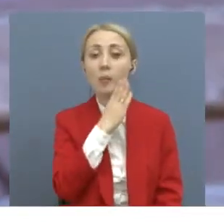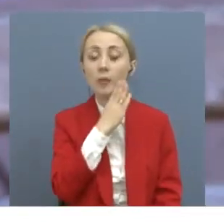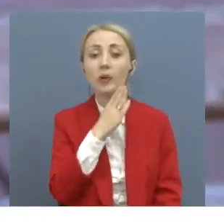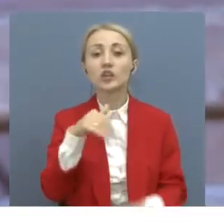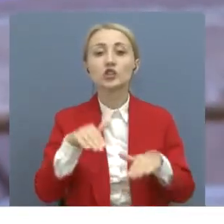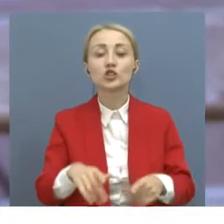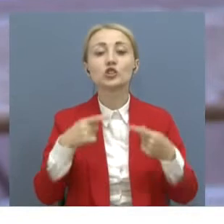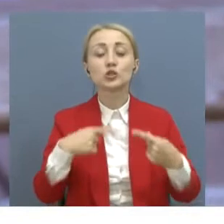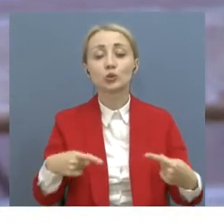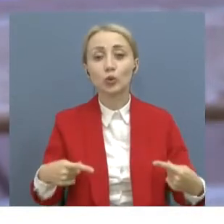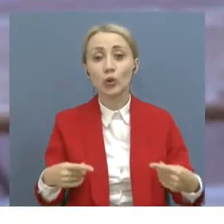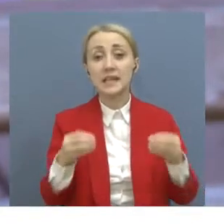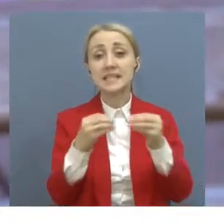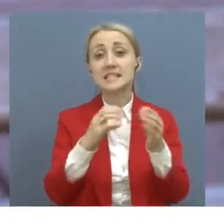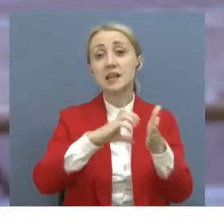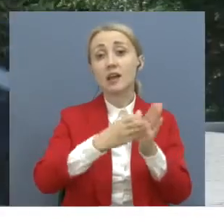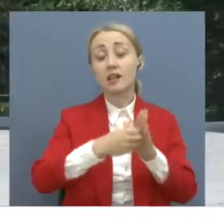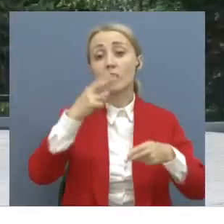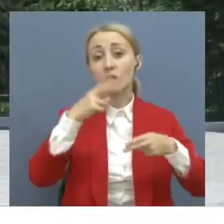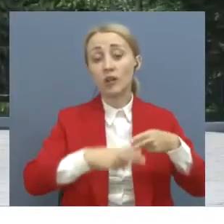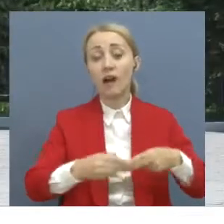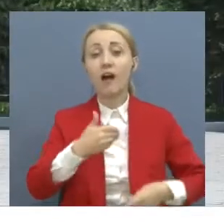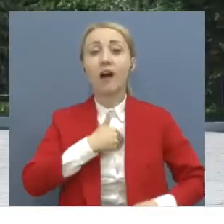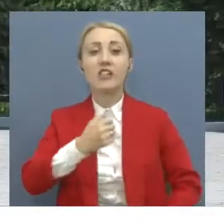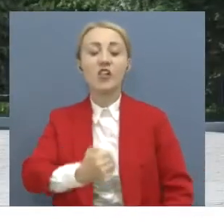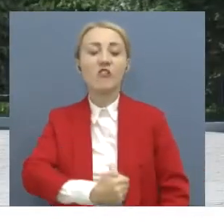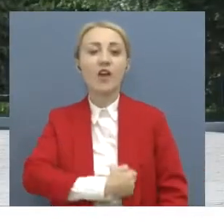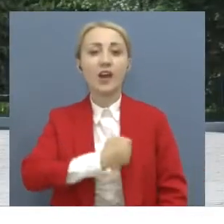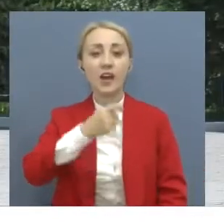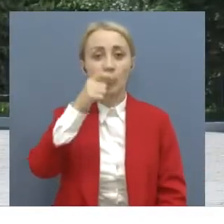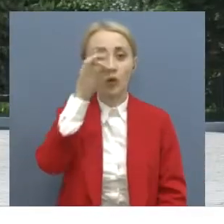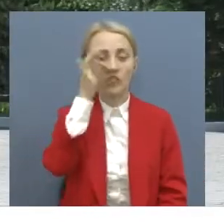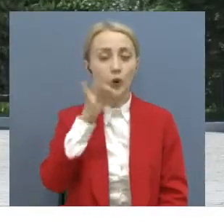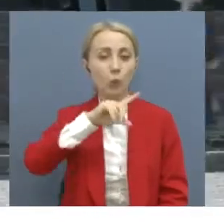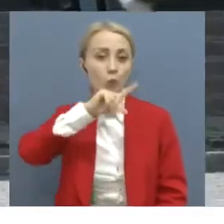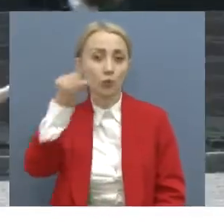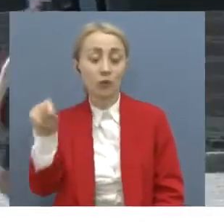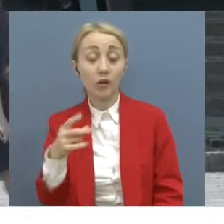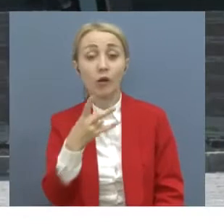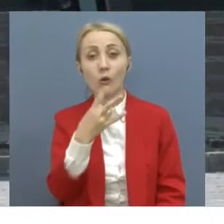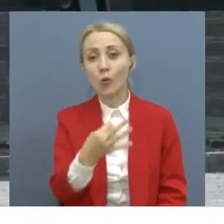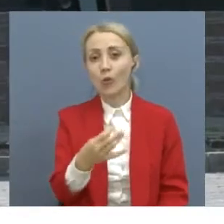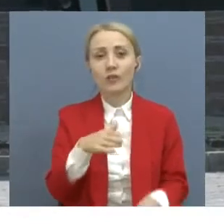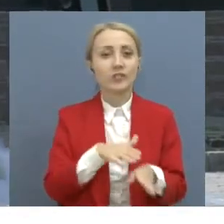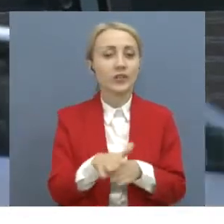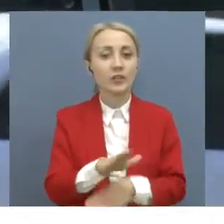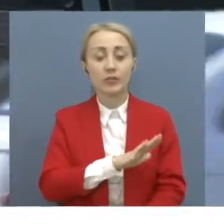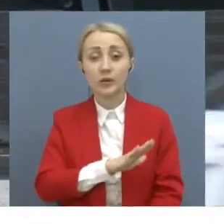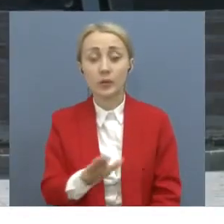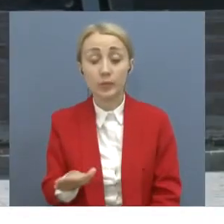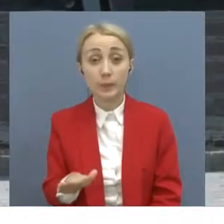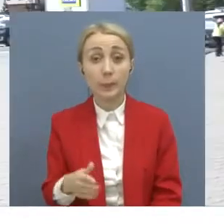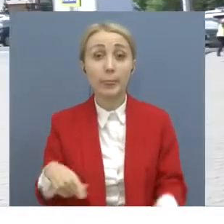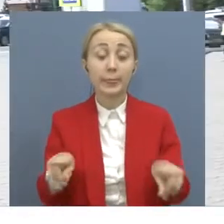бітірген соң Свердловск қаласындағы әскери училищеге түспек болады. Алайда бұл арманы да орындалмайды. Ақыры анасының қалауымен